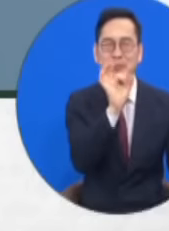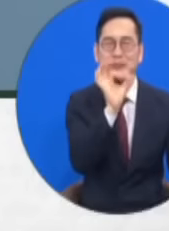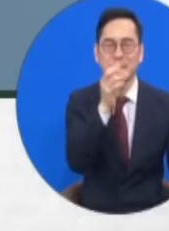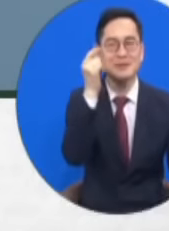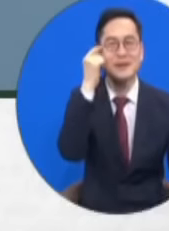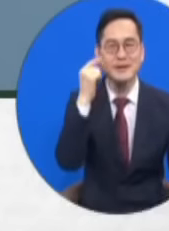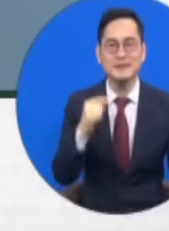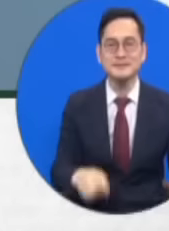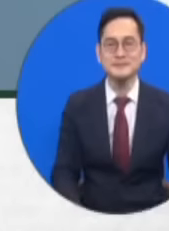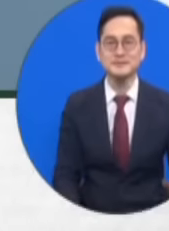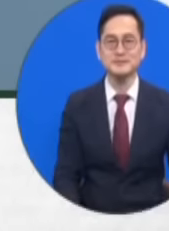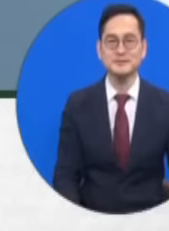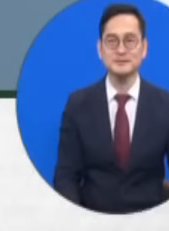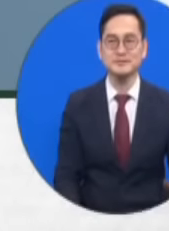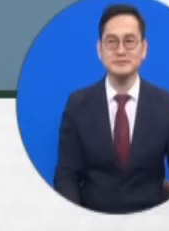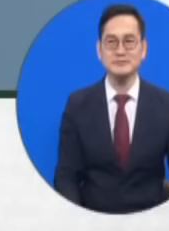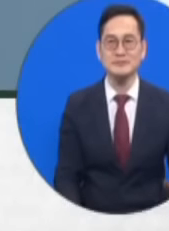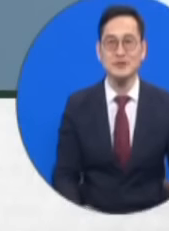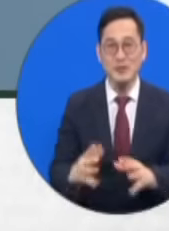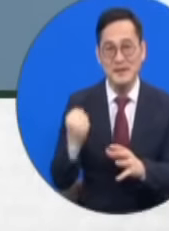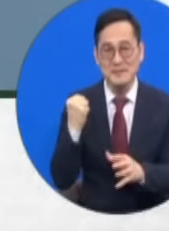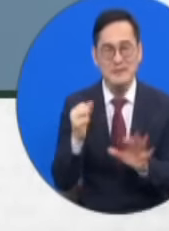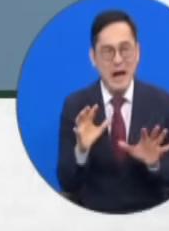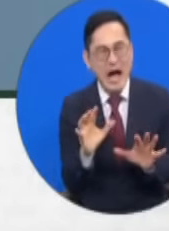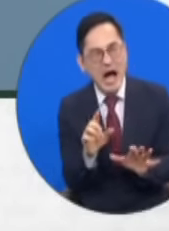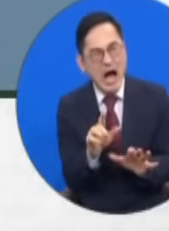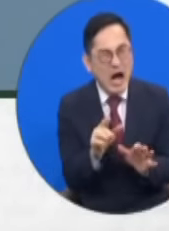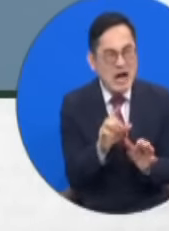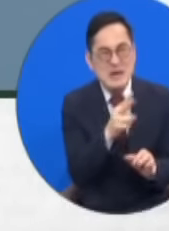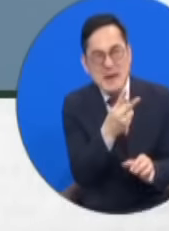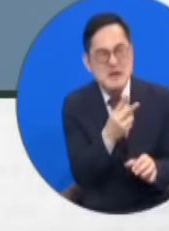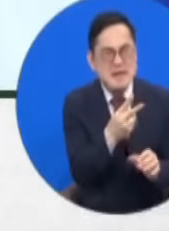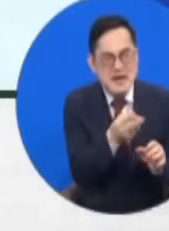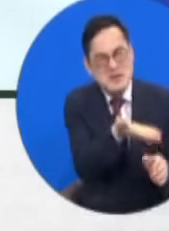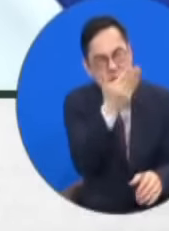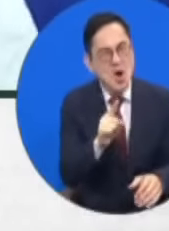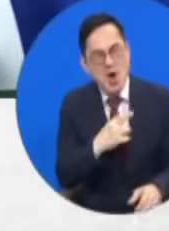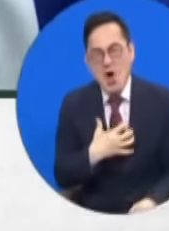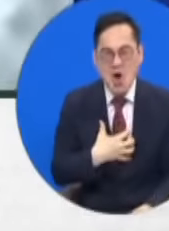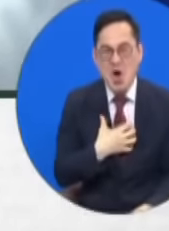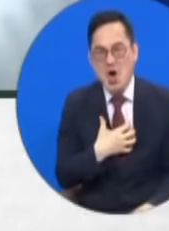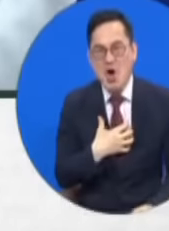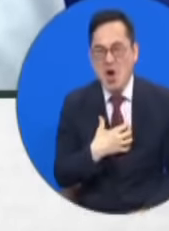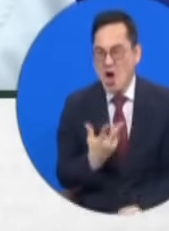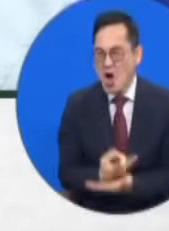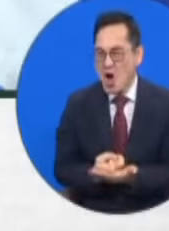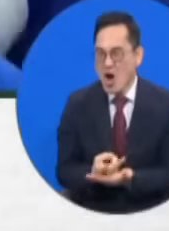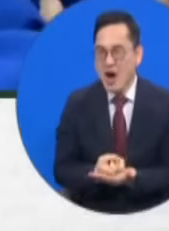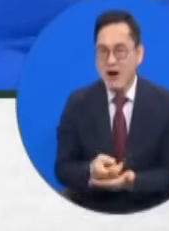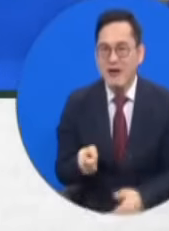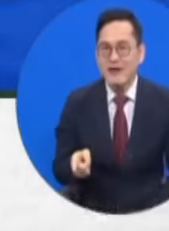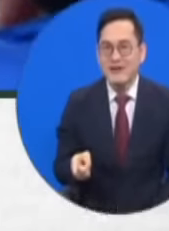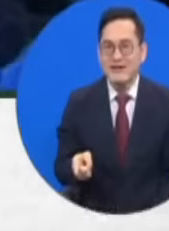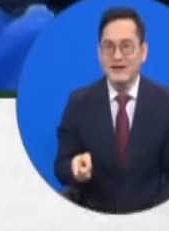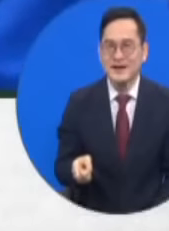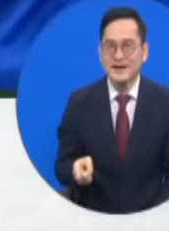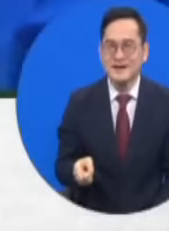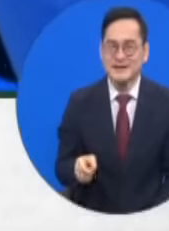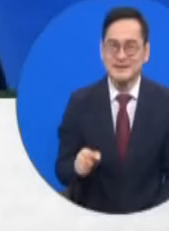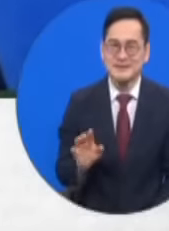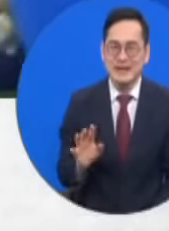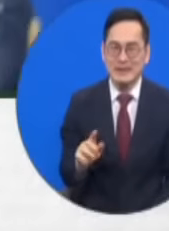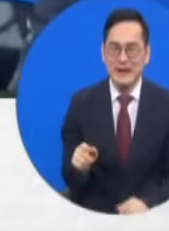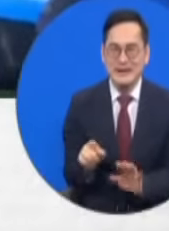생각을 하고요. 예. 국민의힘에서 좀 엄살 부리는 측면도 있고 민주당도 뭐 대놓고 그 얘기를 하지 않죠. 왜냐하면은 대한민국